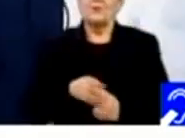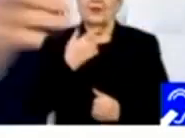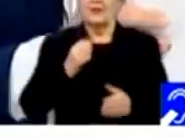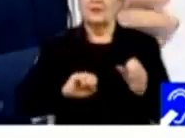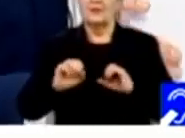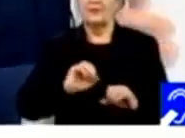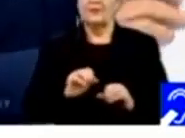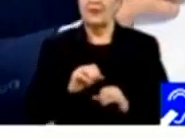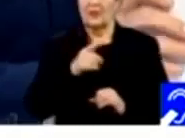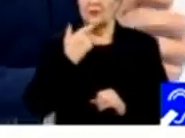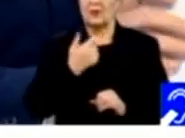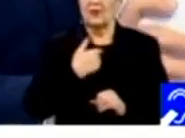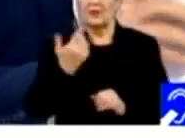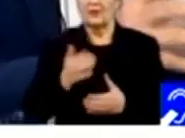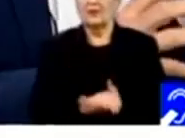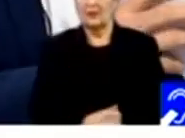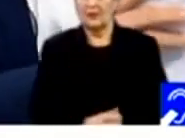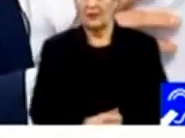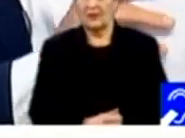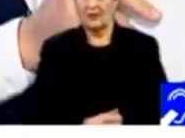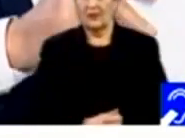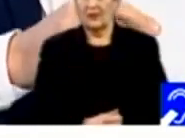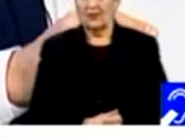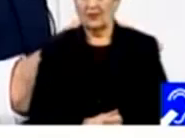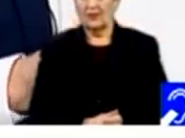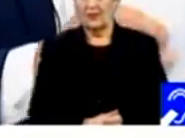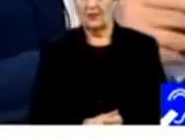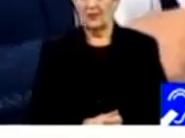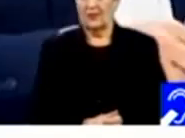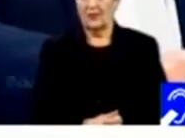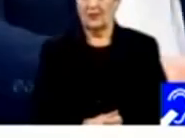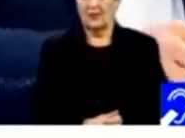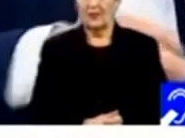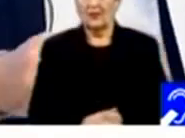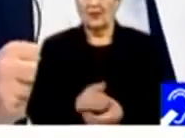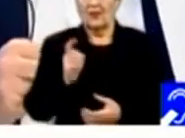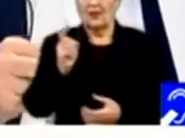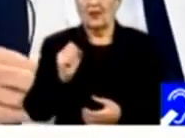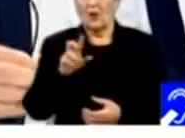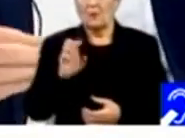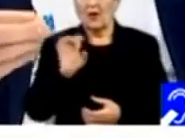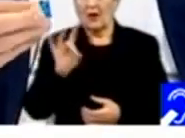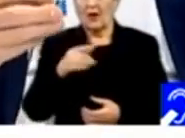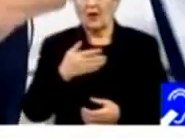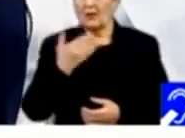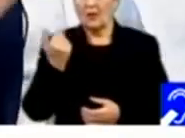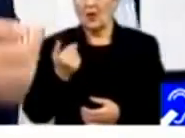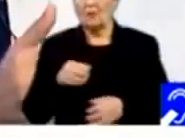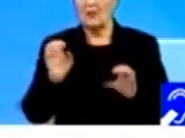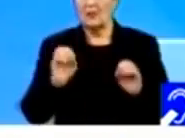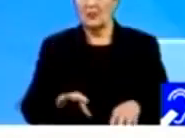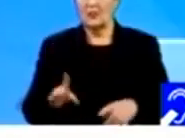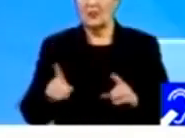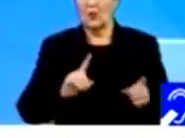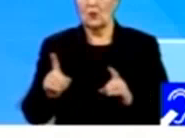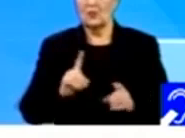să le pună la dosar. Poate să vorbesc? Habar nu aveți despre ce vorbiți. Decizia